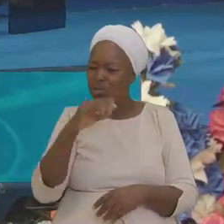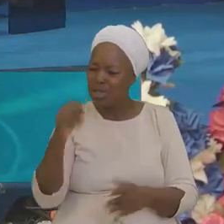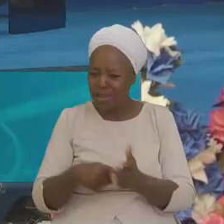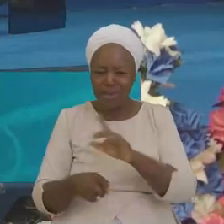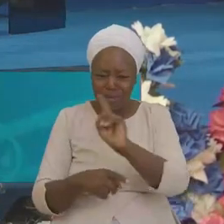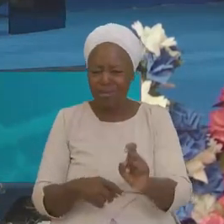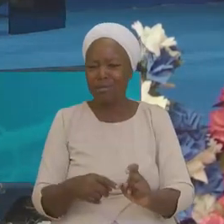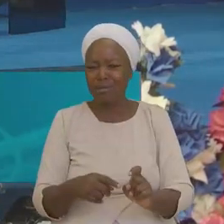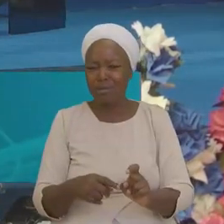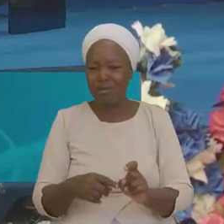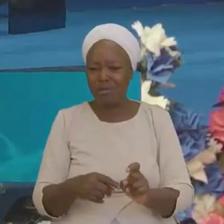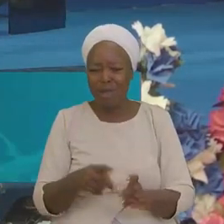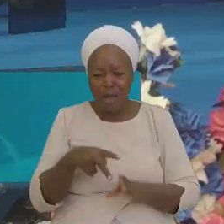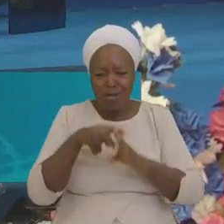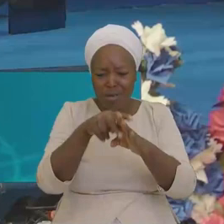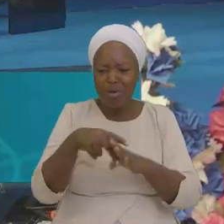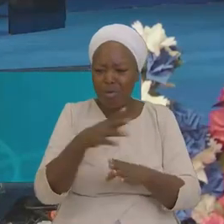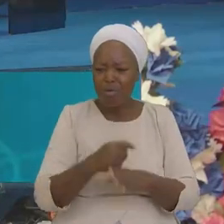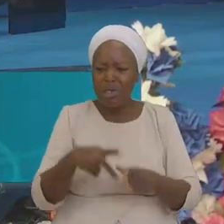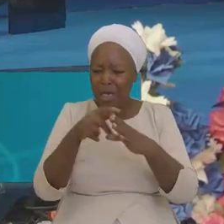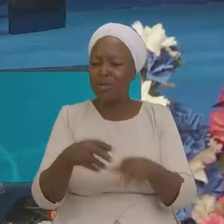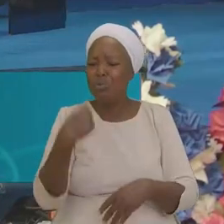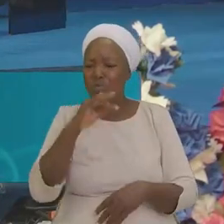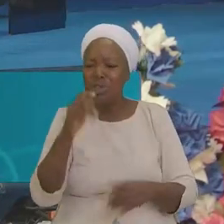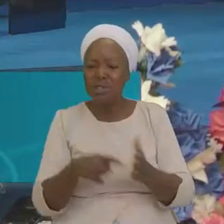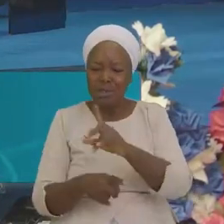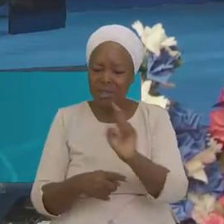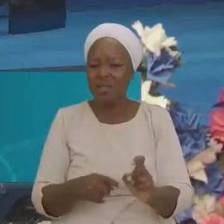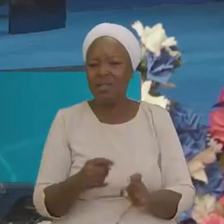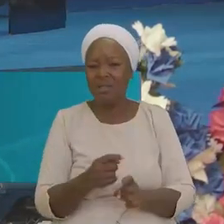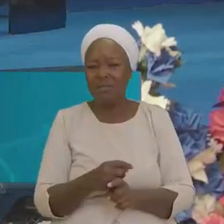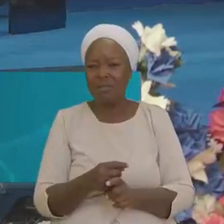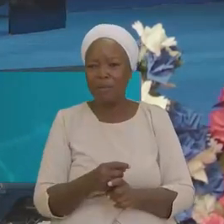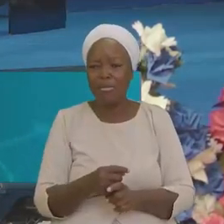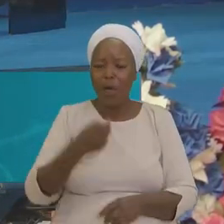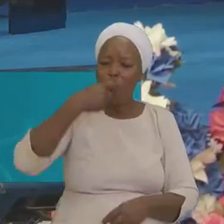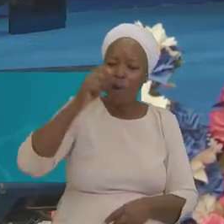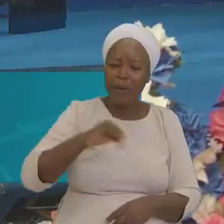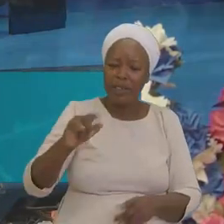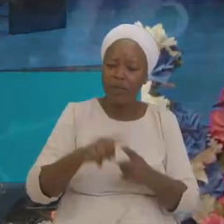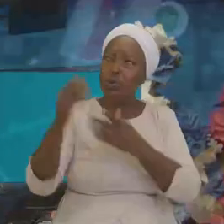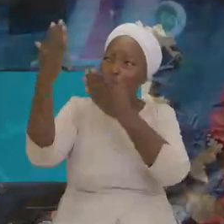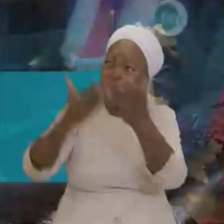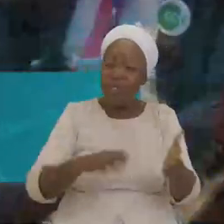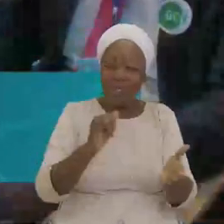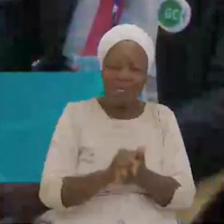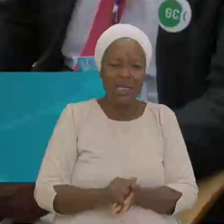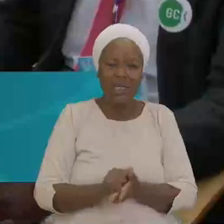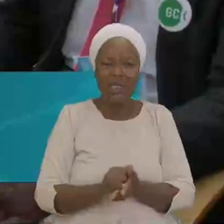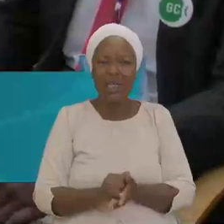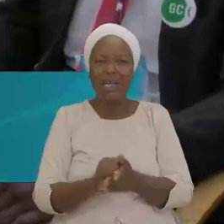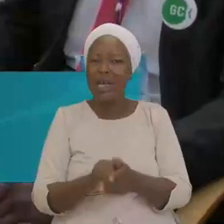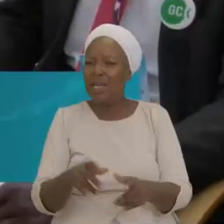Ouvrant les yeux des aveugles, qui est celui-ci? Qui est monté sur un anneau? Qui est-il?